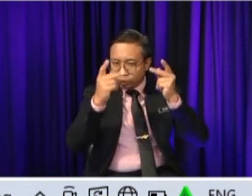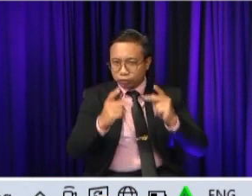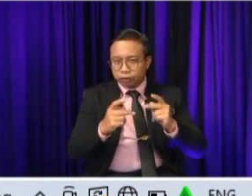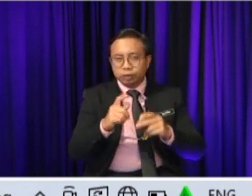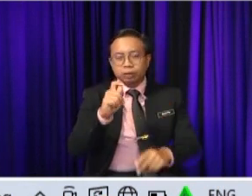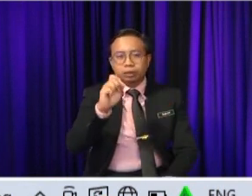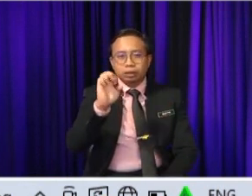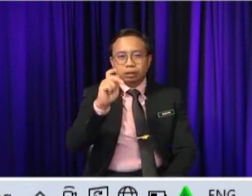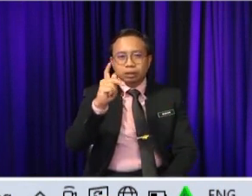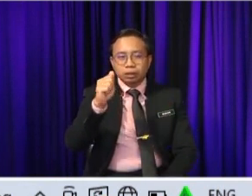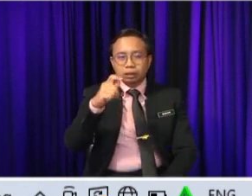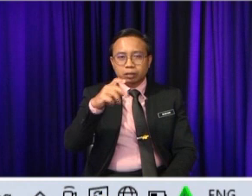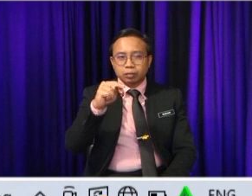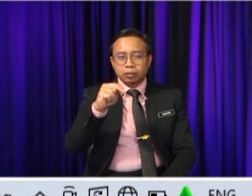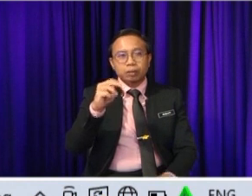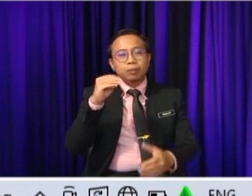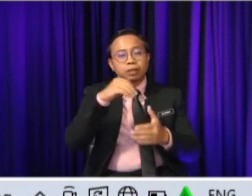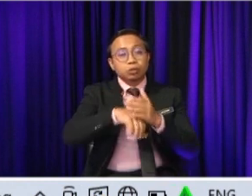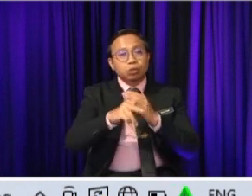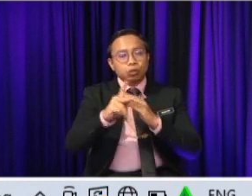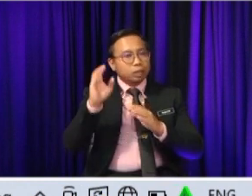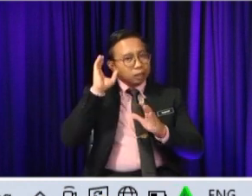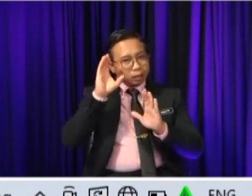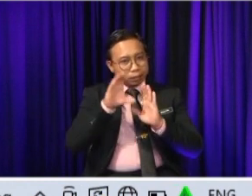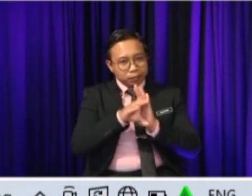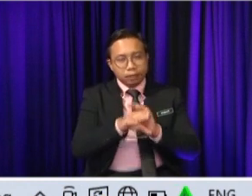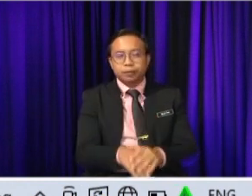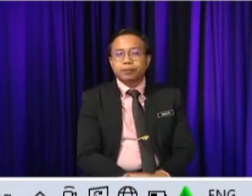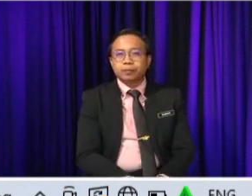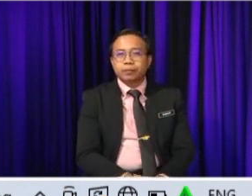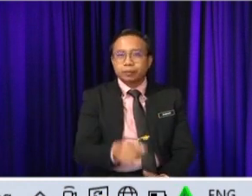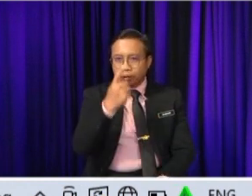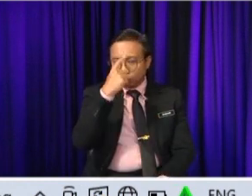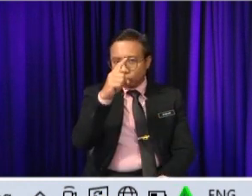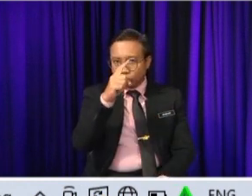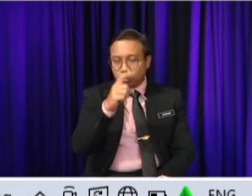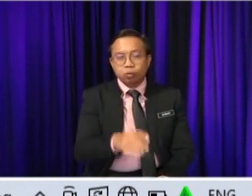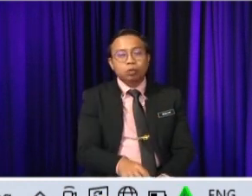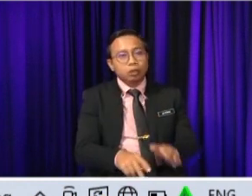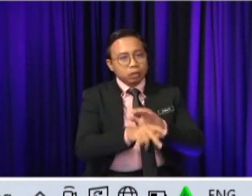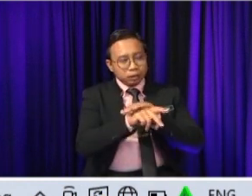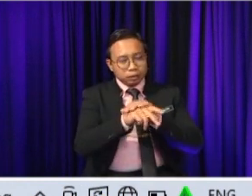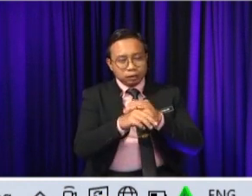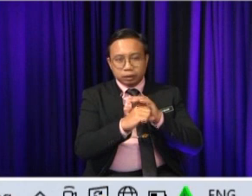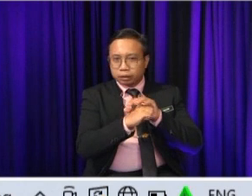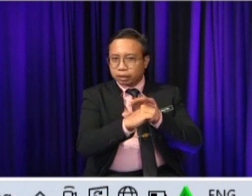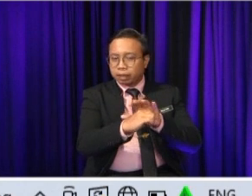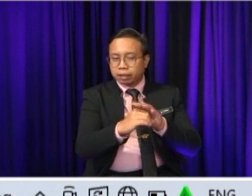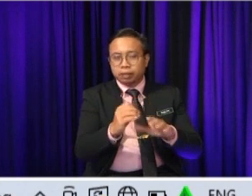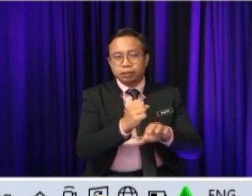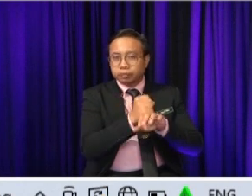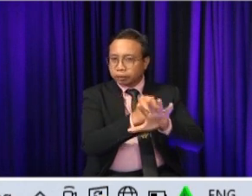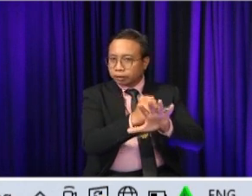kita masukkan gambar saya pilih dulu gambar untuk pesan arabes Q yang di belakang tuh